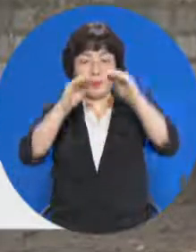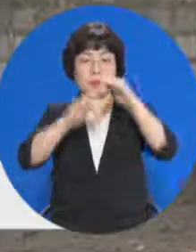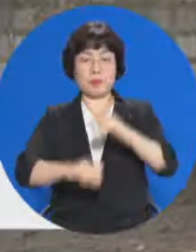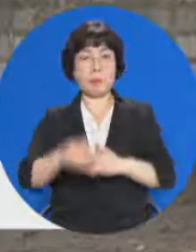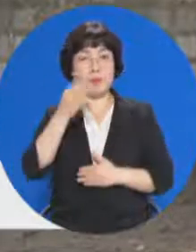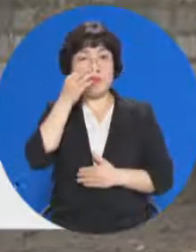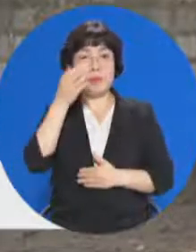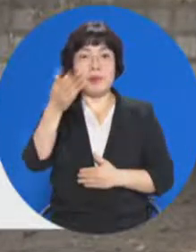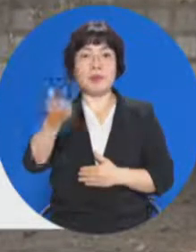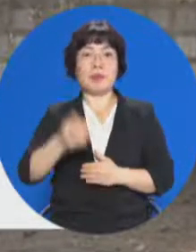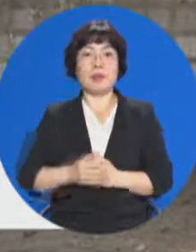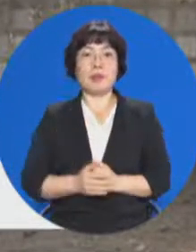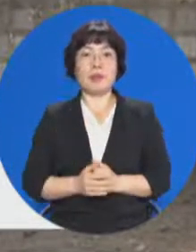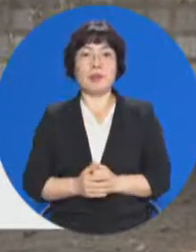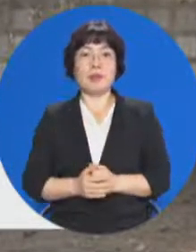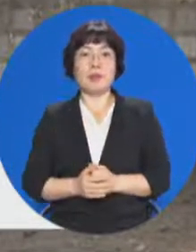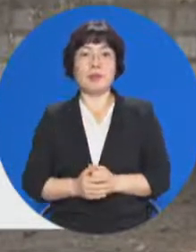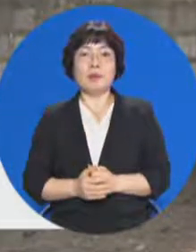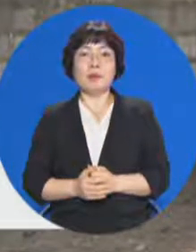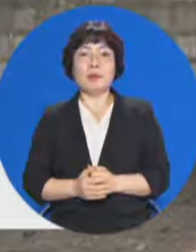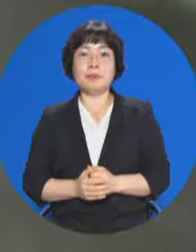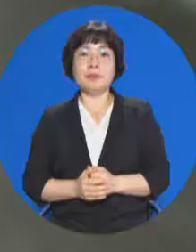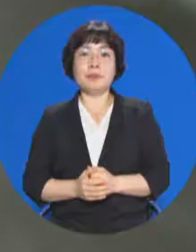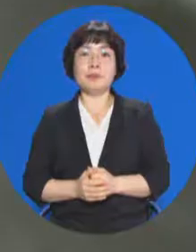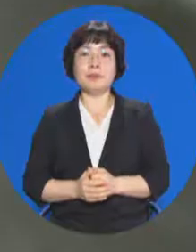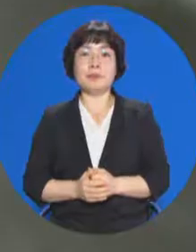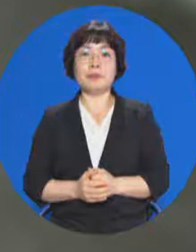조희원 기자가 현장 다녀왔습니다.